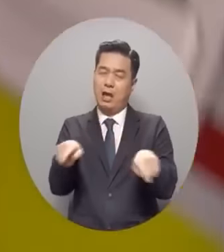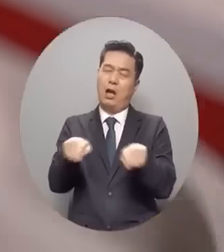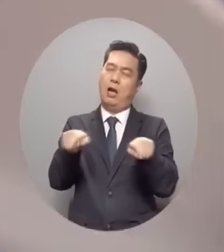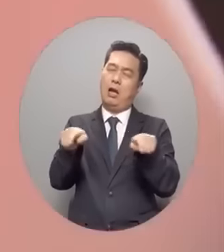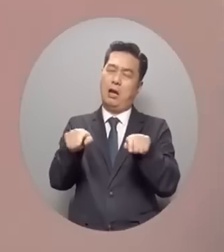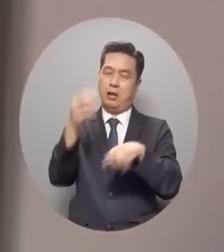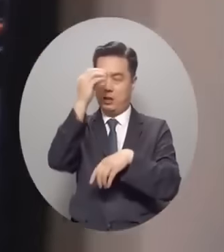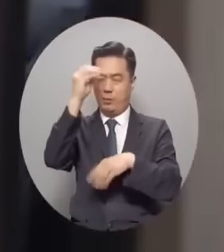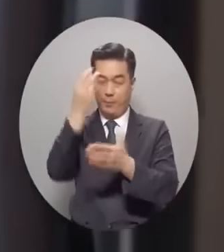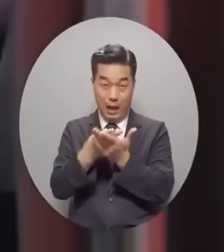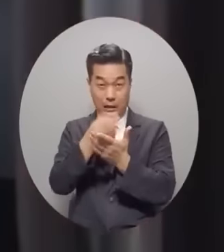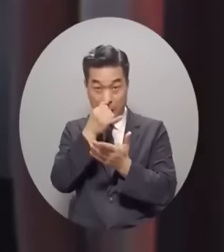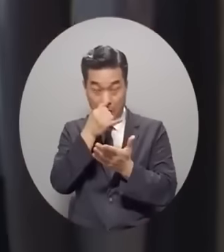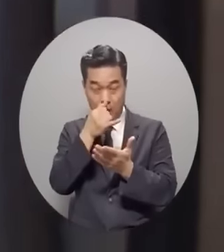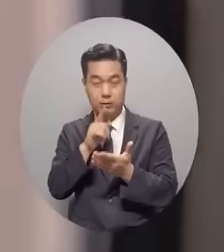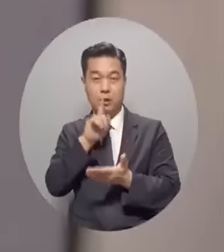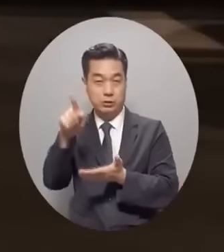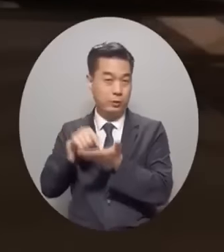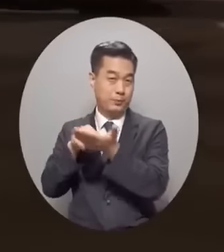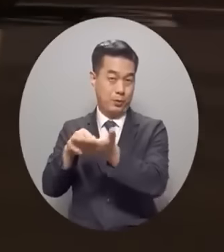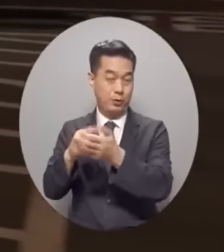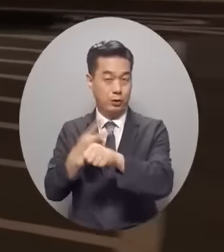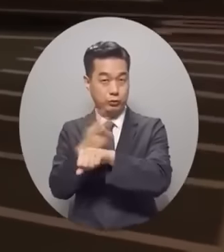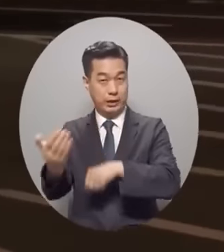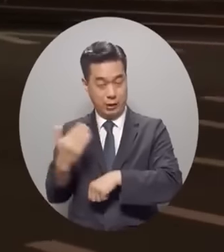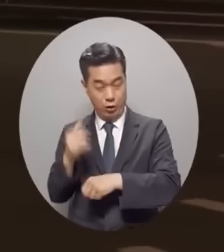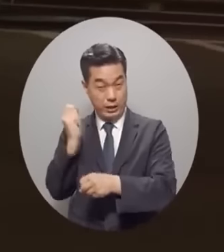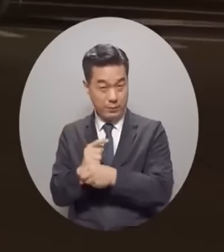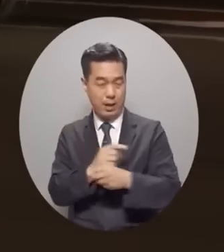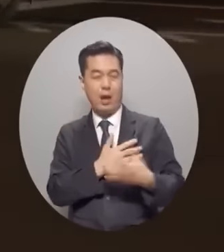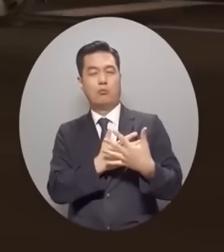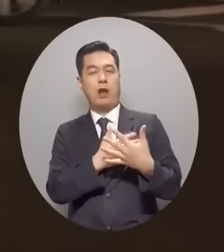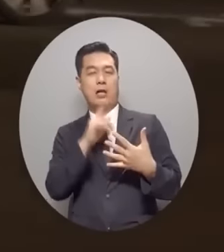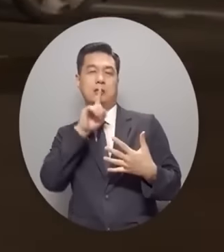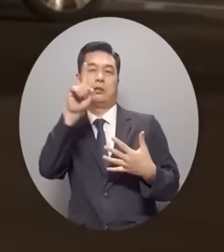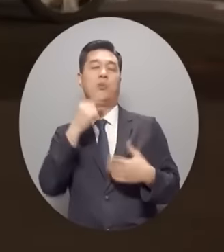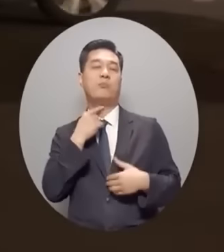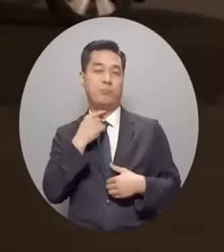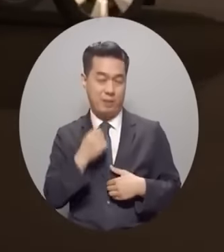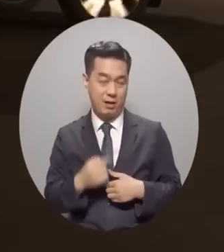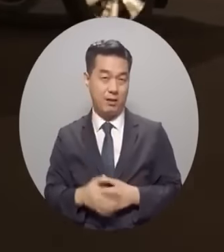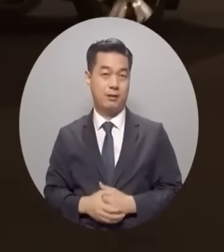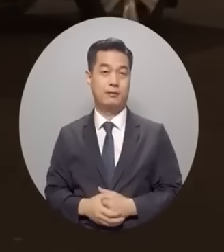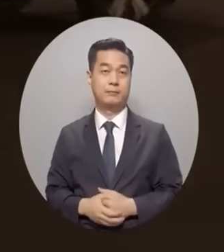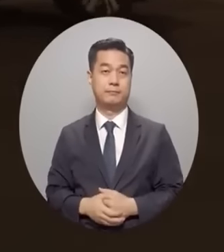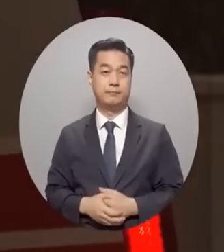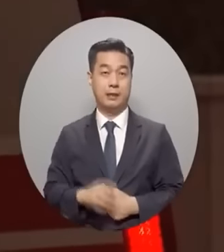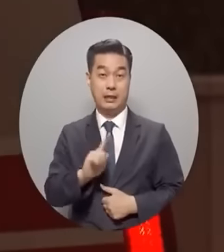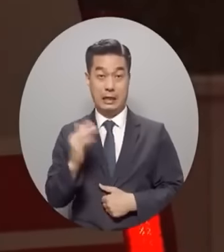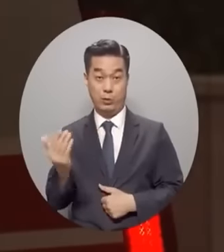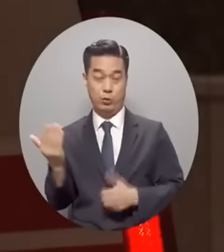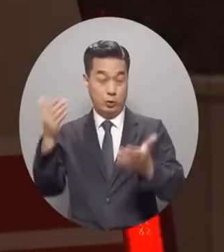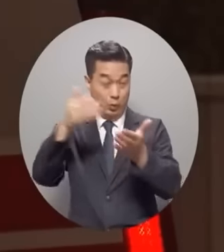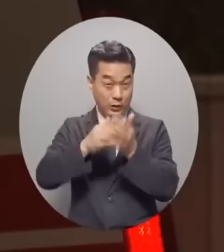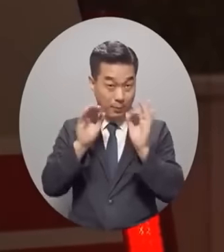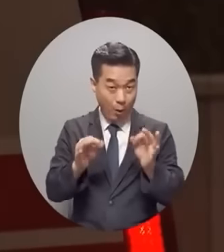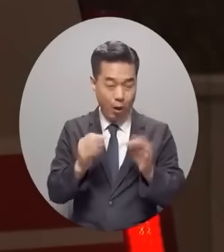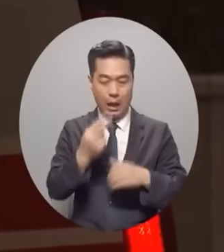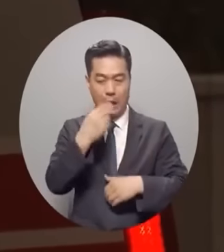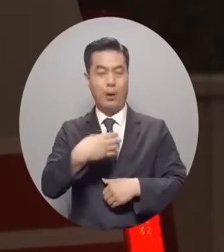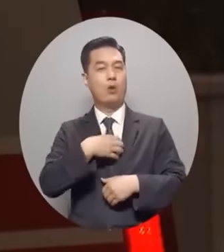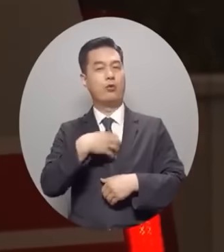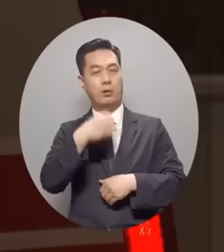119에 들어왔습니다. 약 2시간 전 이미 불안 증세를 신고했던 여성이었습니다. 구급대가 도착했을 때 생명이 위험할 수